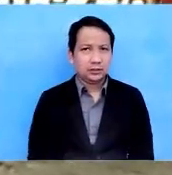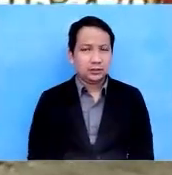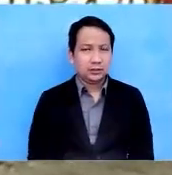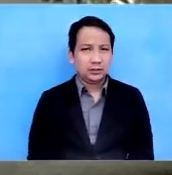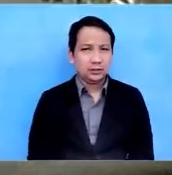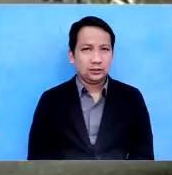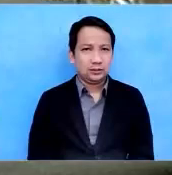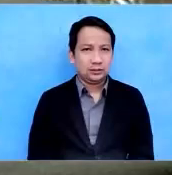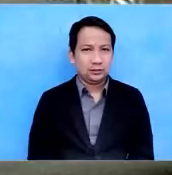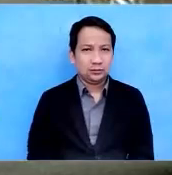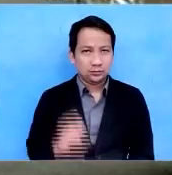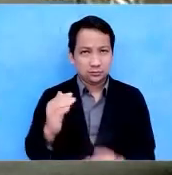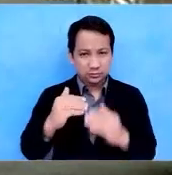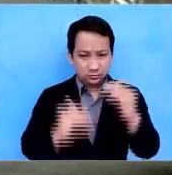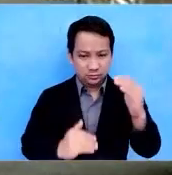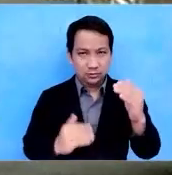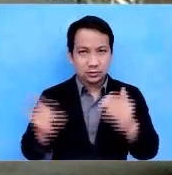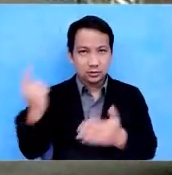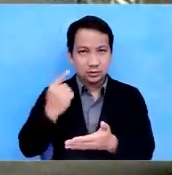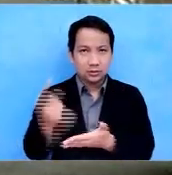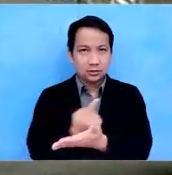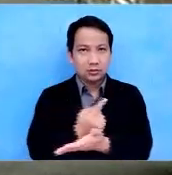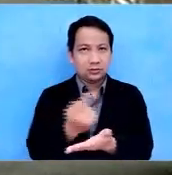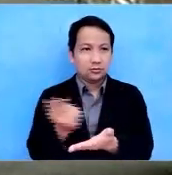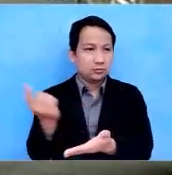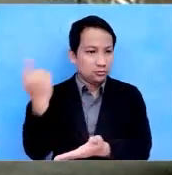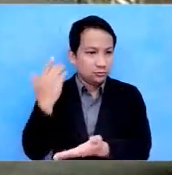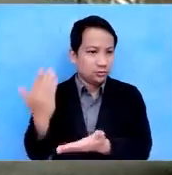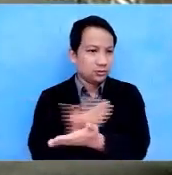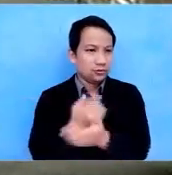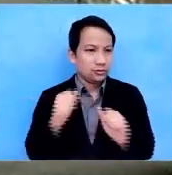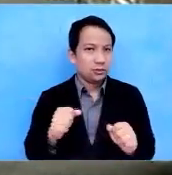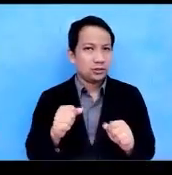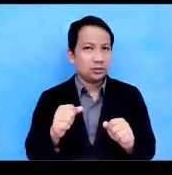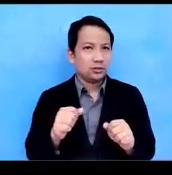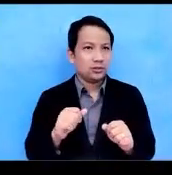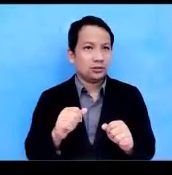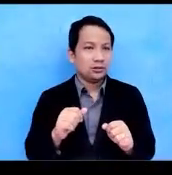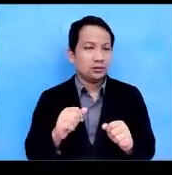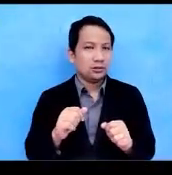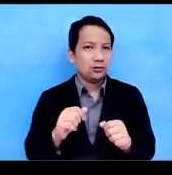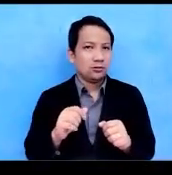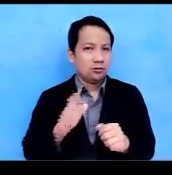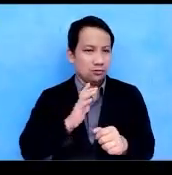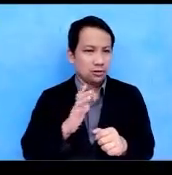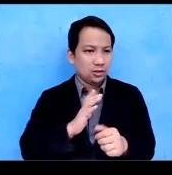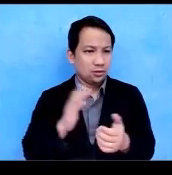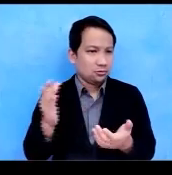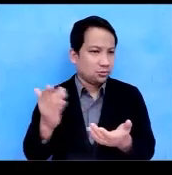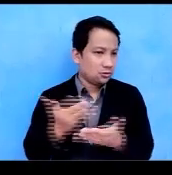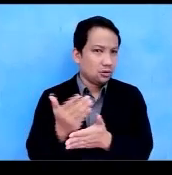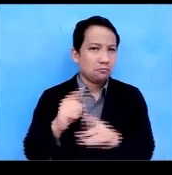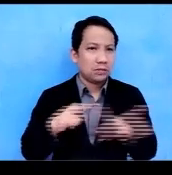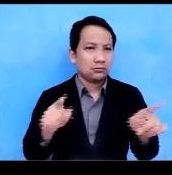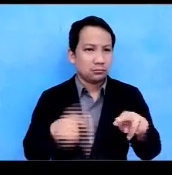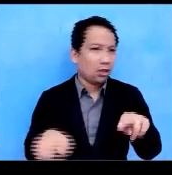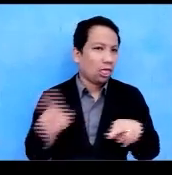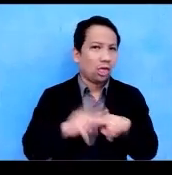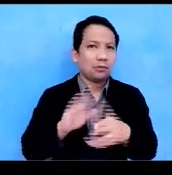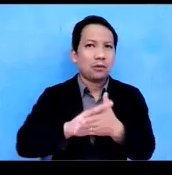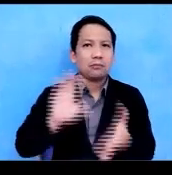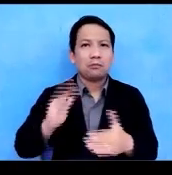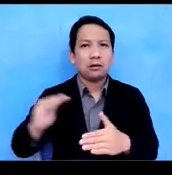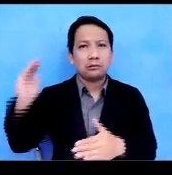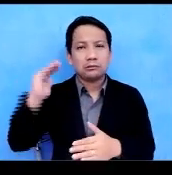driver dahil bumaba. Sunod linggo, mas mataas pa doon sa ano, yung dating binaba. Naglalaro na kasi sa mahigit 52